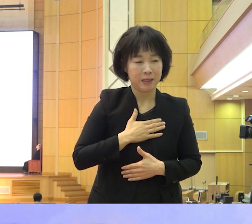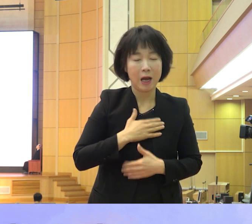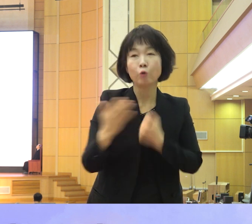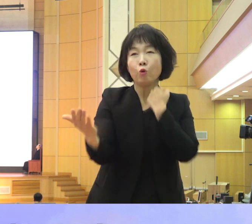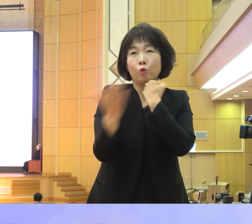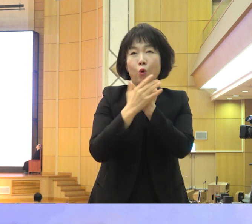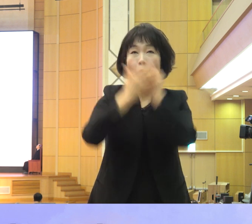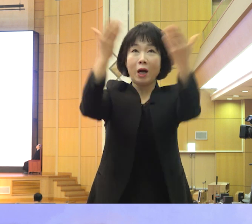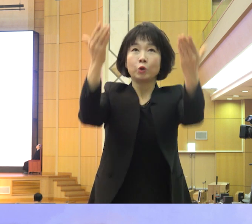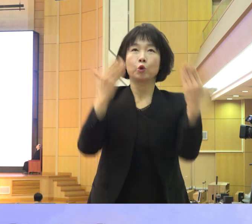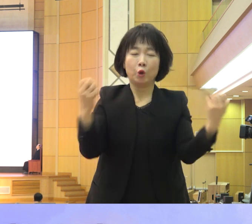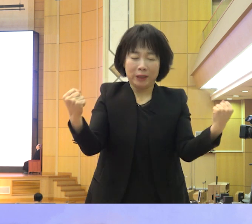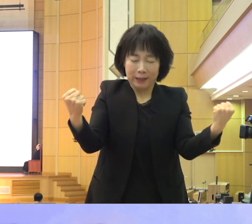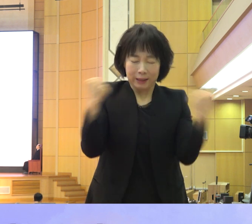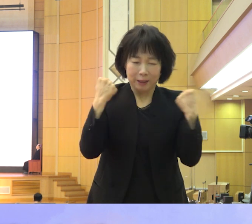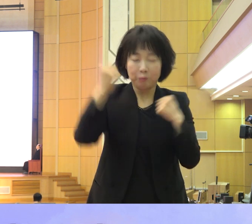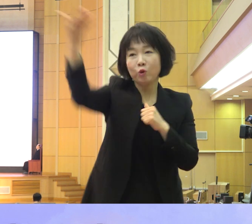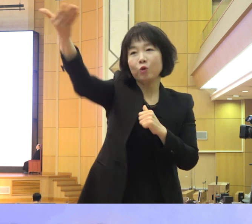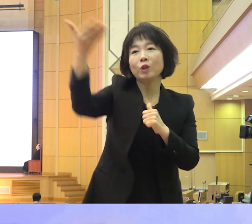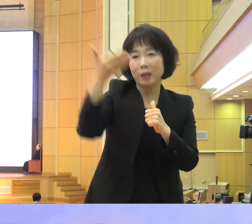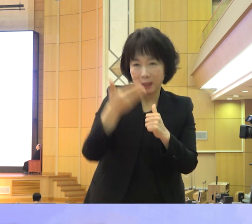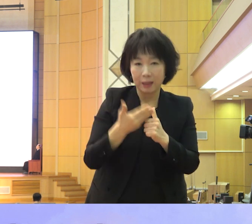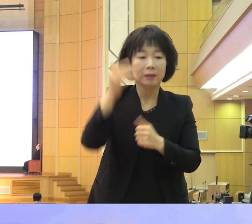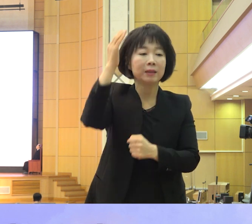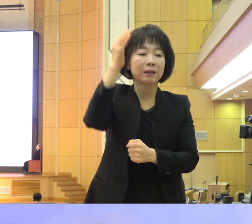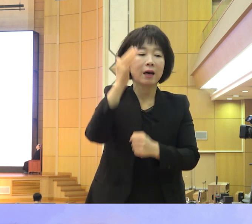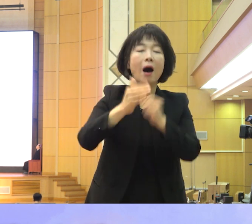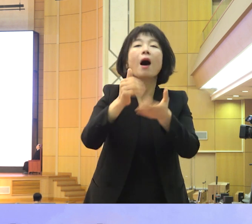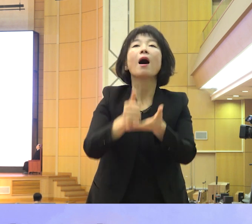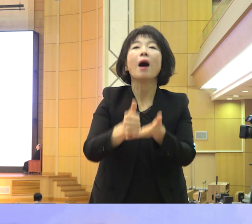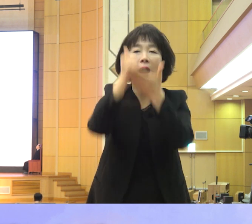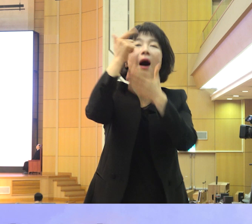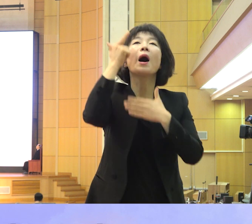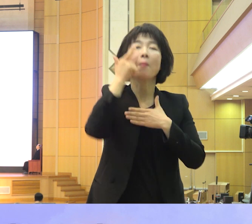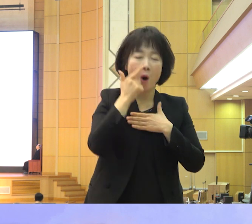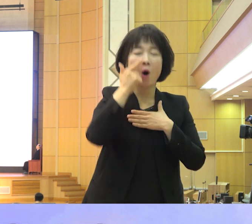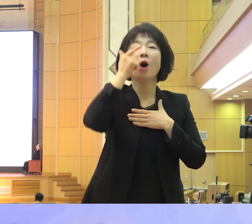나를 도우시고 힘주시는